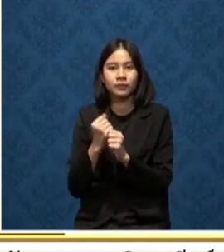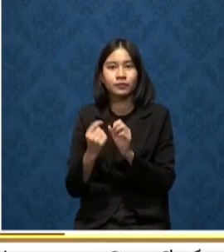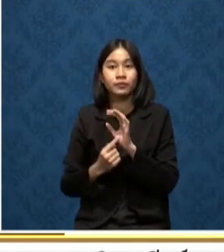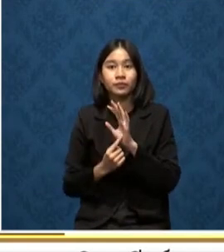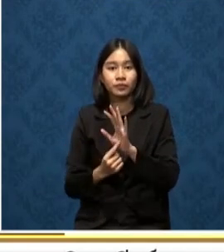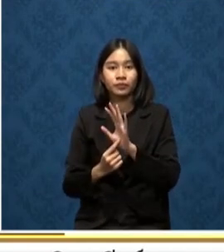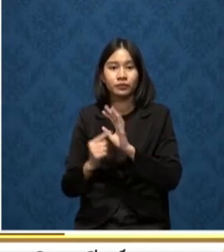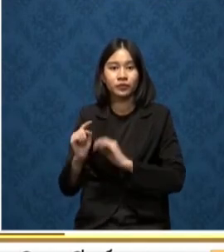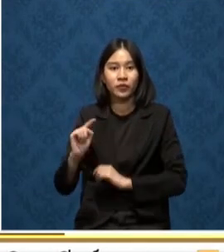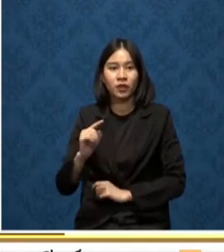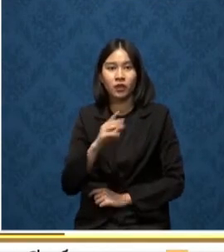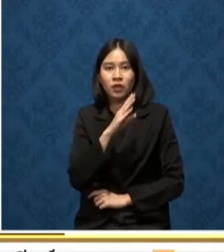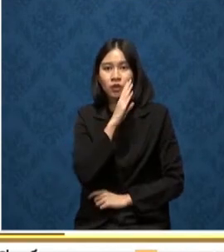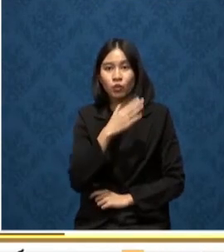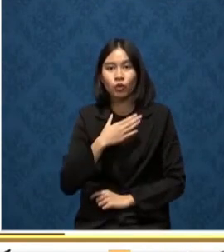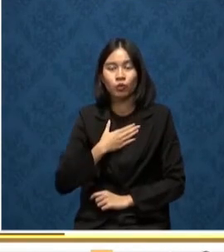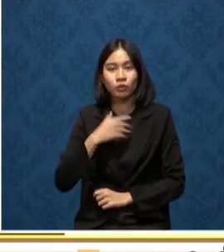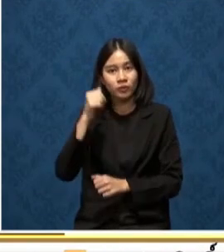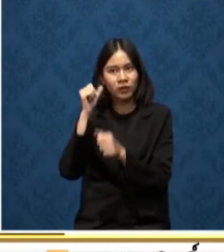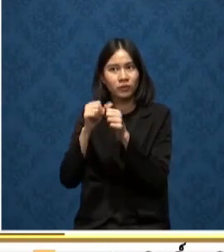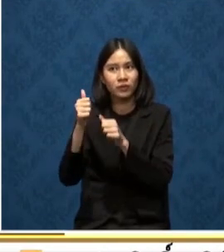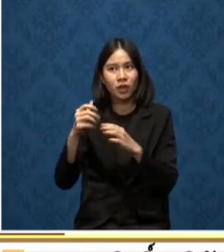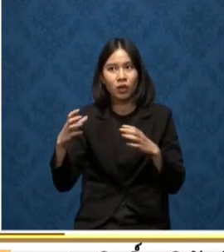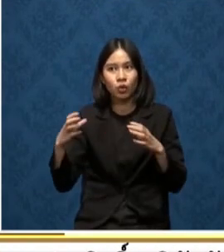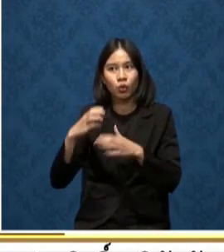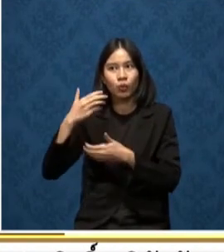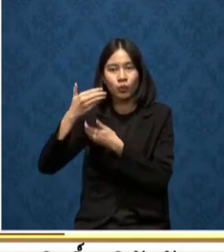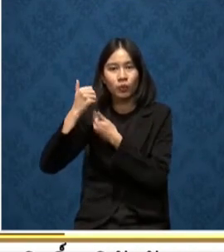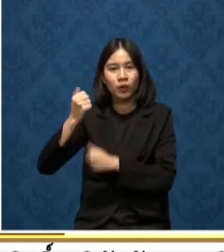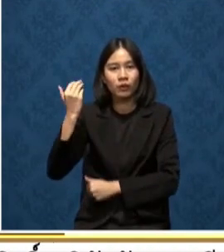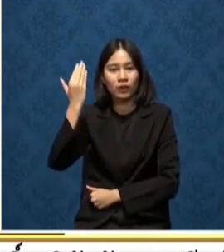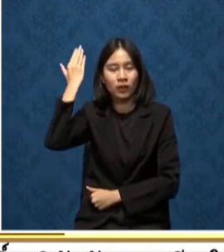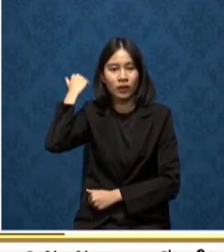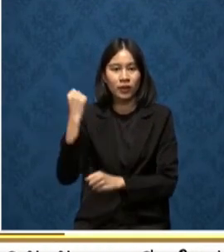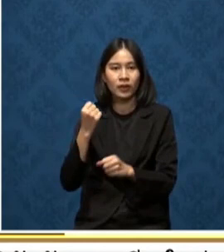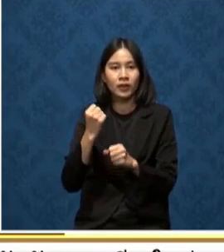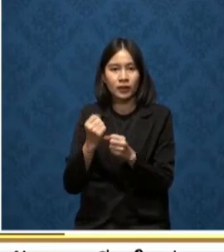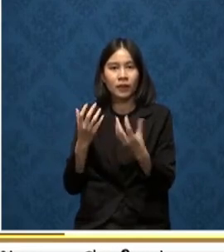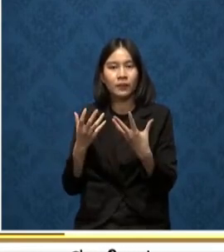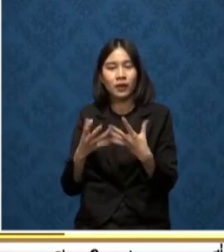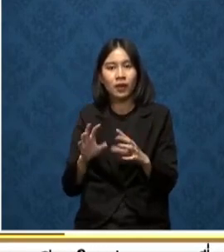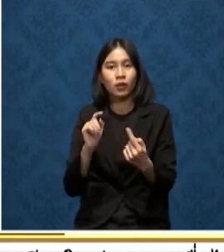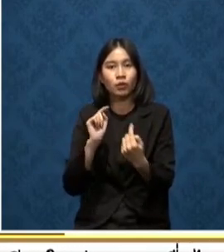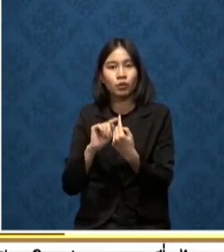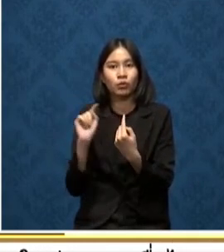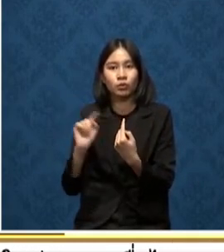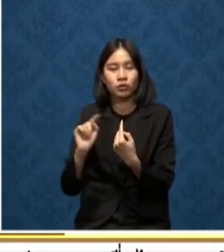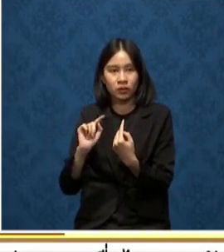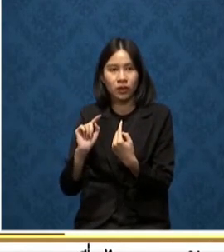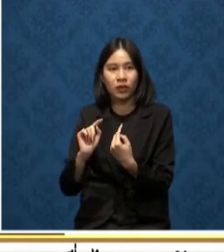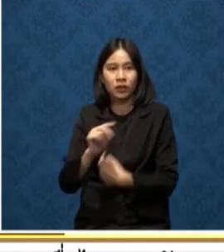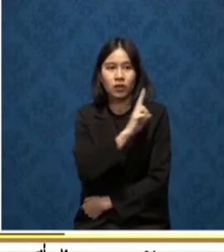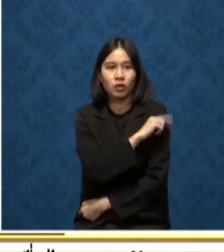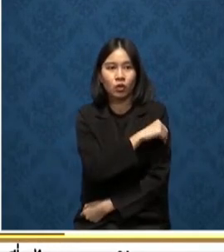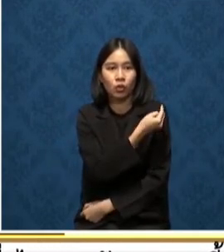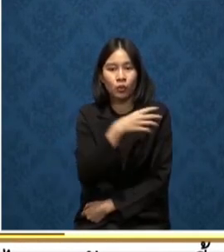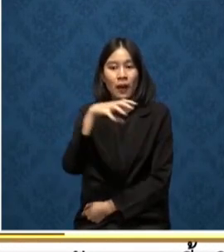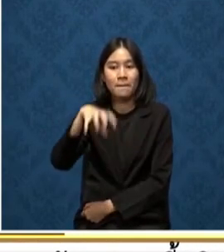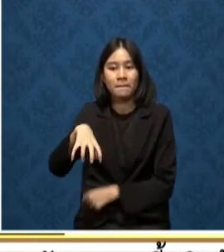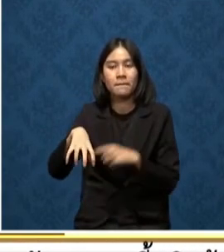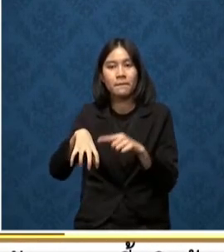ี่ถ้ผมจำไมปิดรับชุปชตปไปแล้วครั้งหนึ่งก็คือทำโมเดลของรมพบานบานแพ่ว